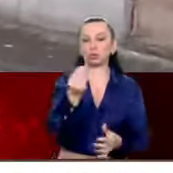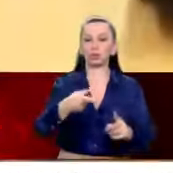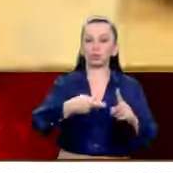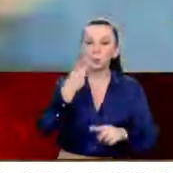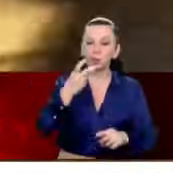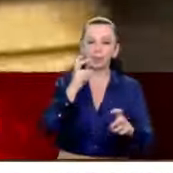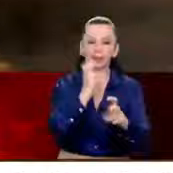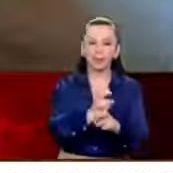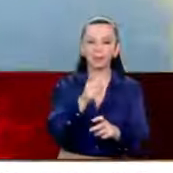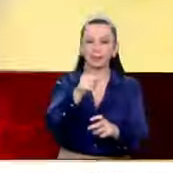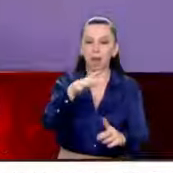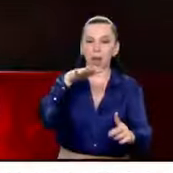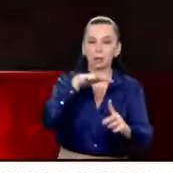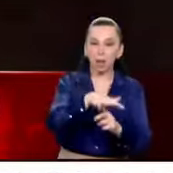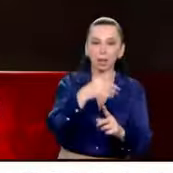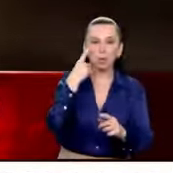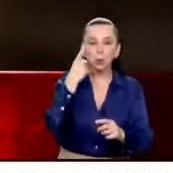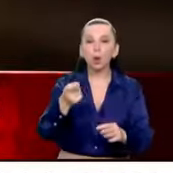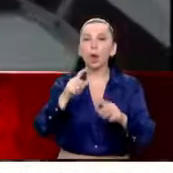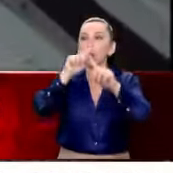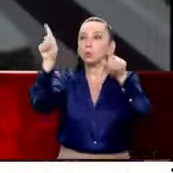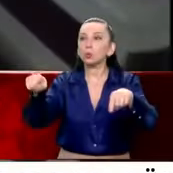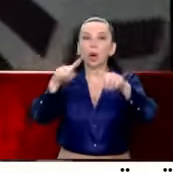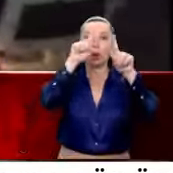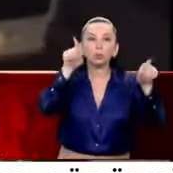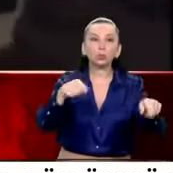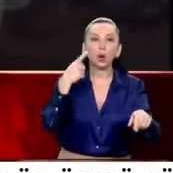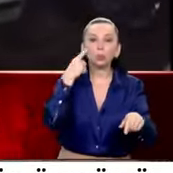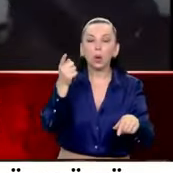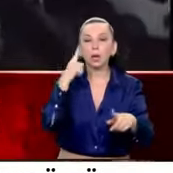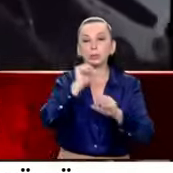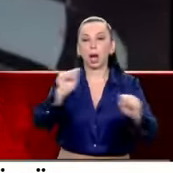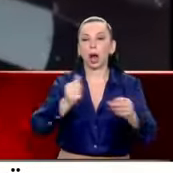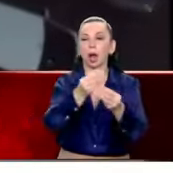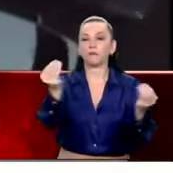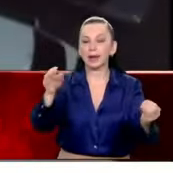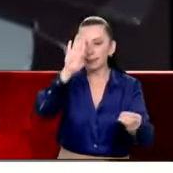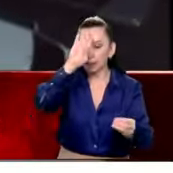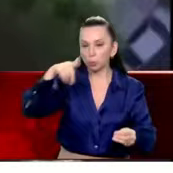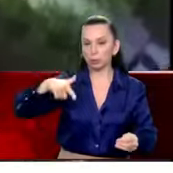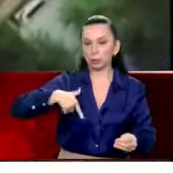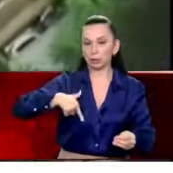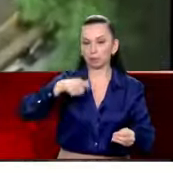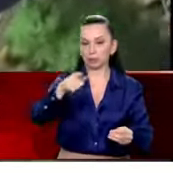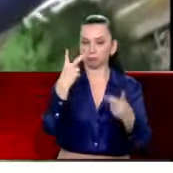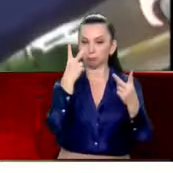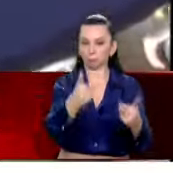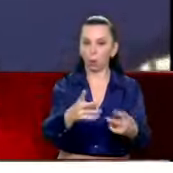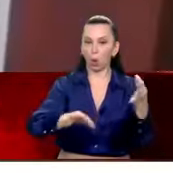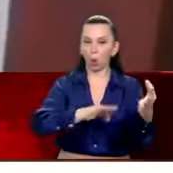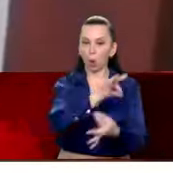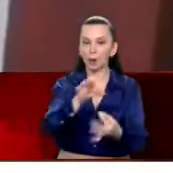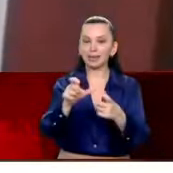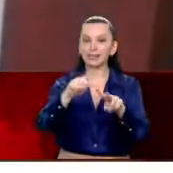Yağma, tehdit, silahlı saldırıyla işletmecilerin kabusu olmuşlardı. İstanbul ve İzmir merkezli operasyonlarla çökertilen Sarallar